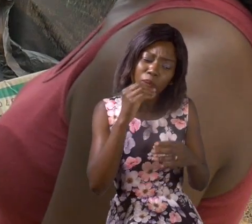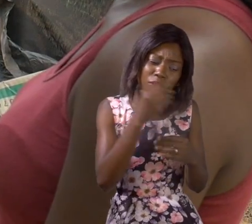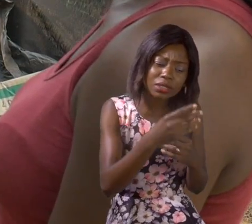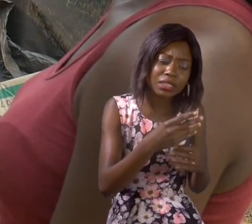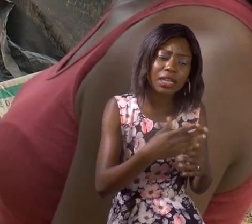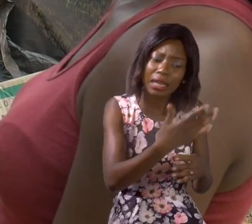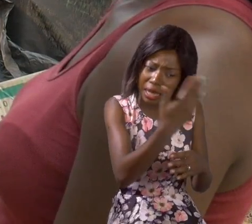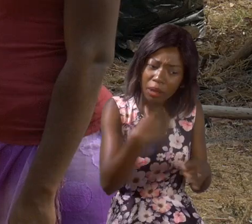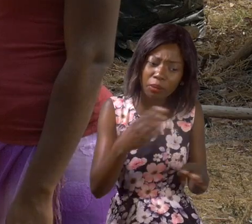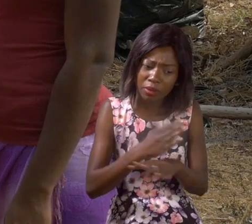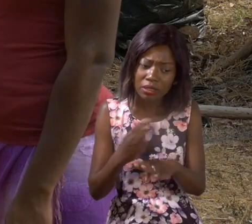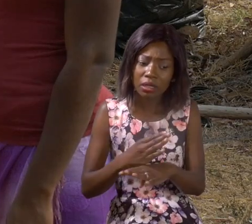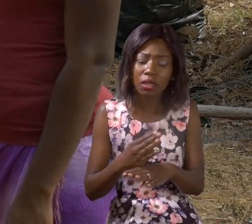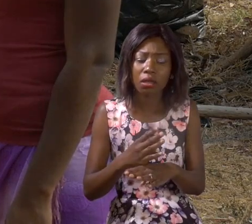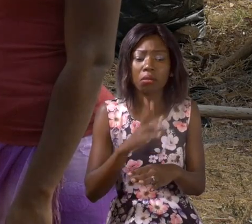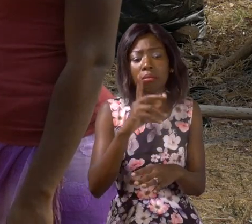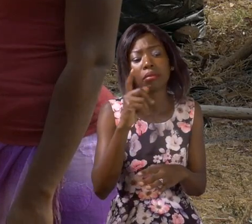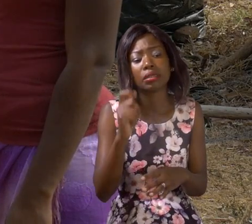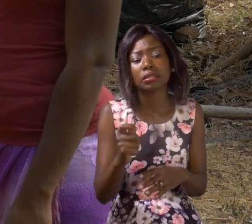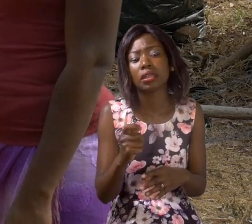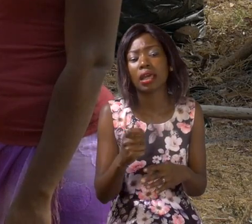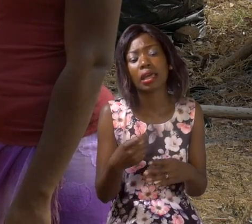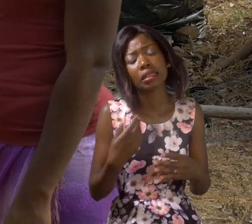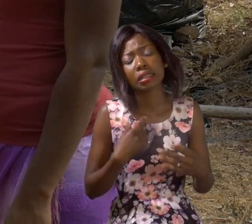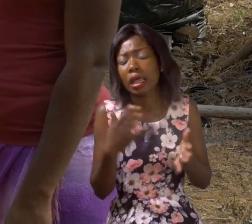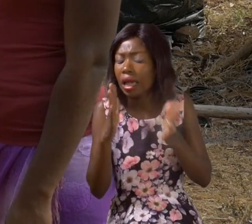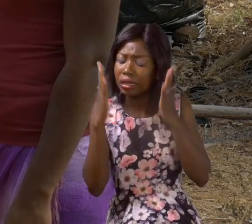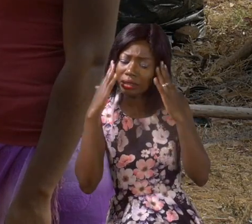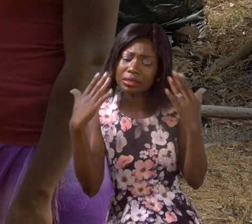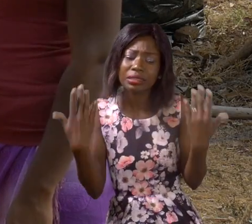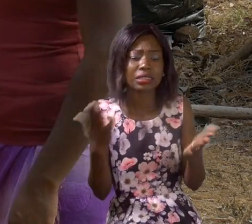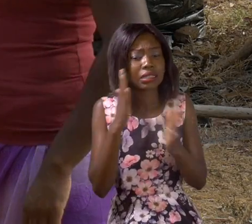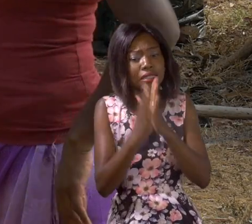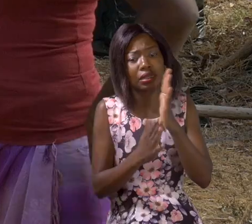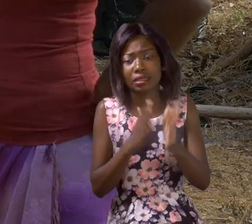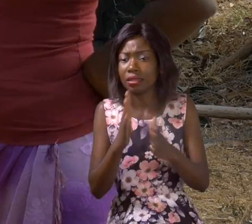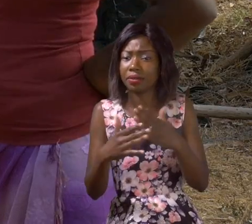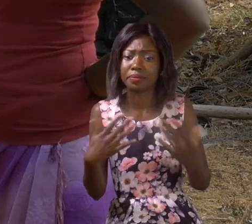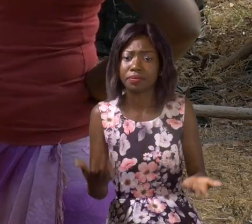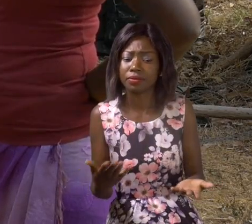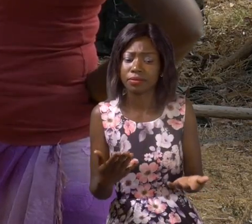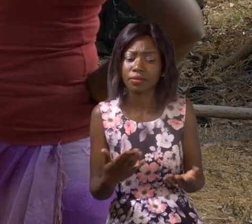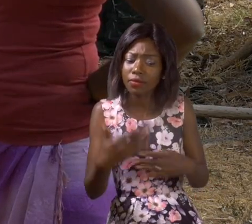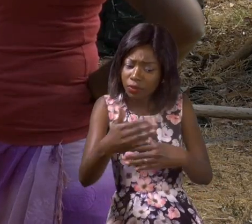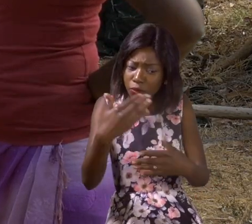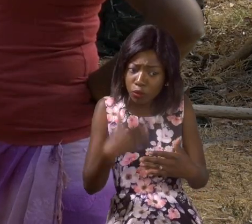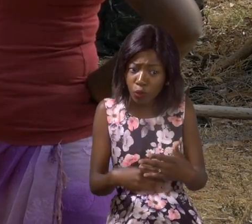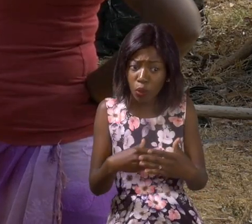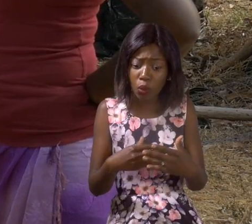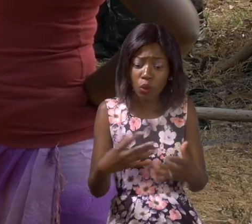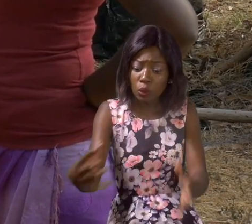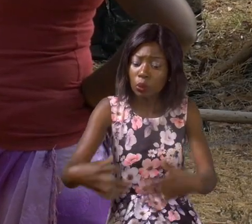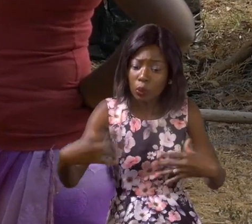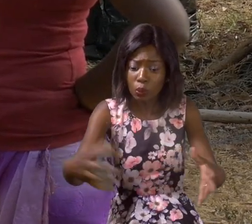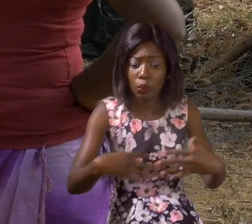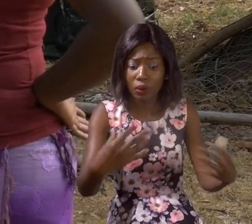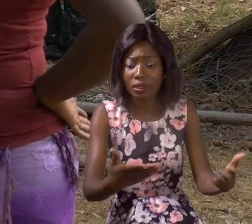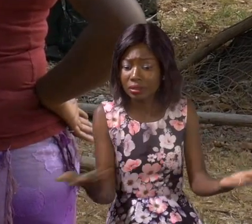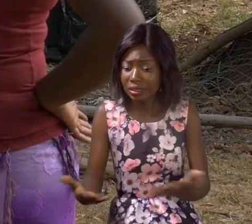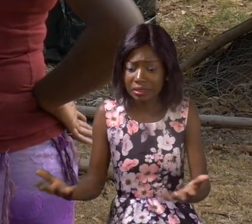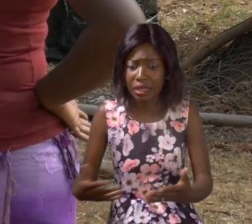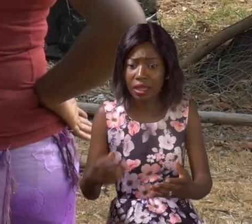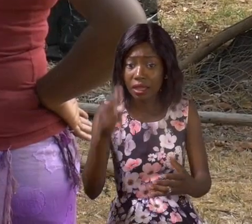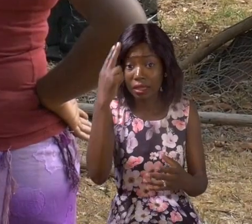andikwanisa kutana sibia. Sibiana notana nai kana chimusora ari. And if I got to rope up November, but I got to rubs to rub stuff yak is